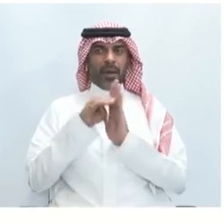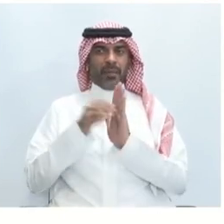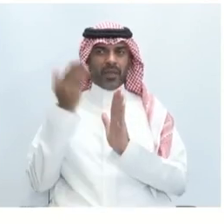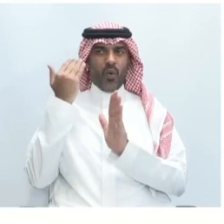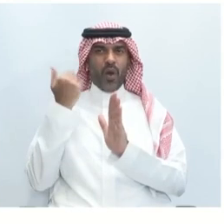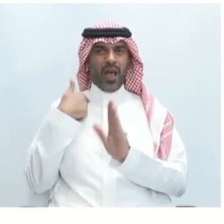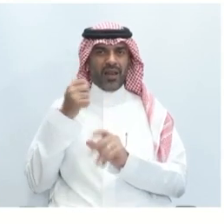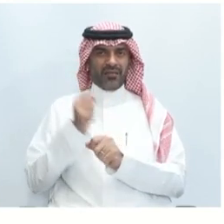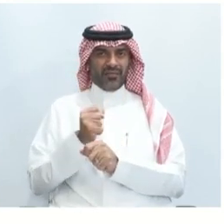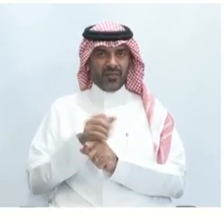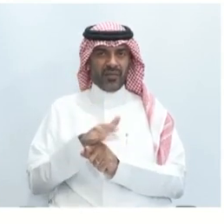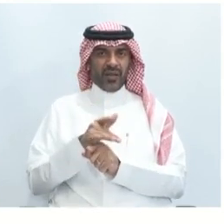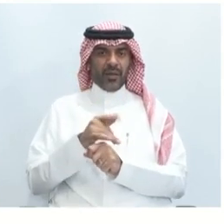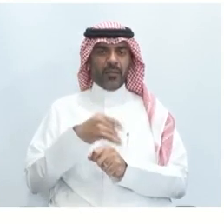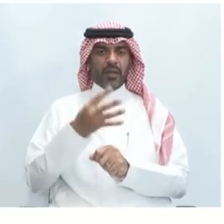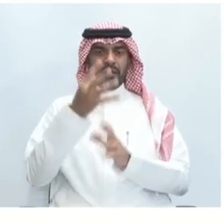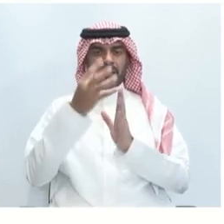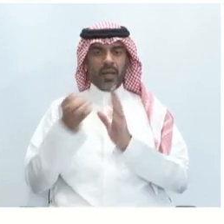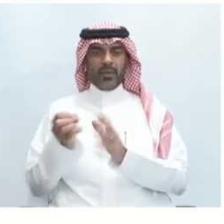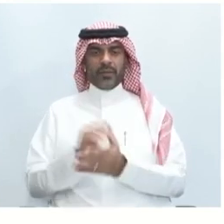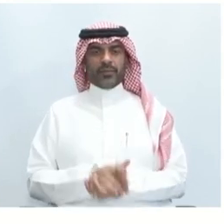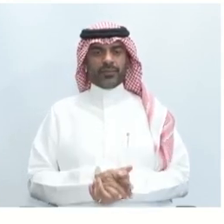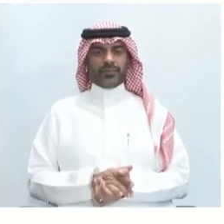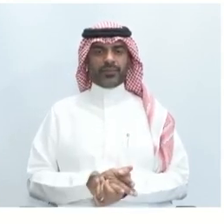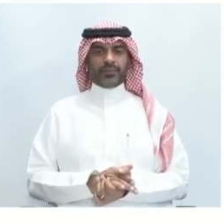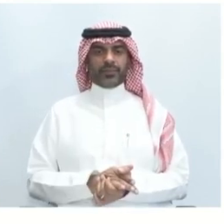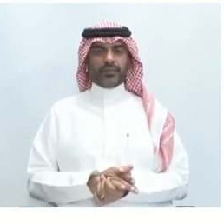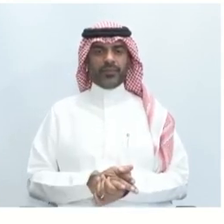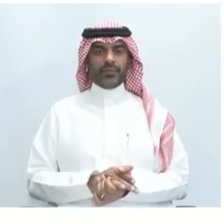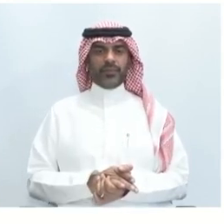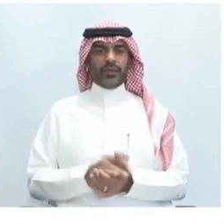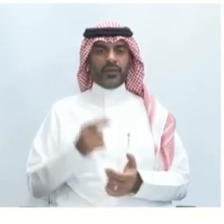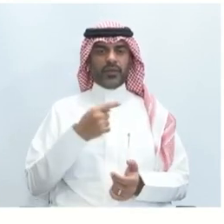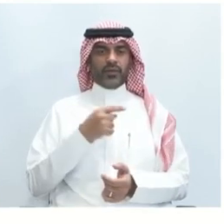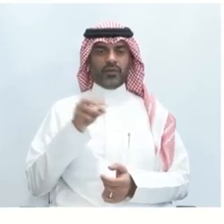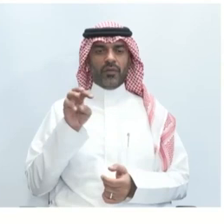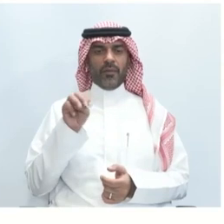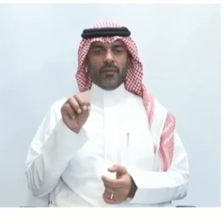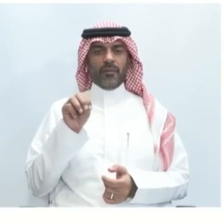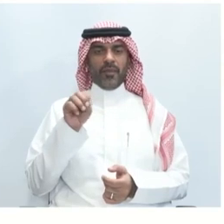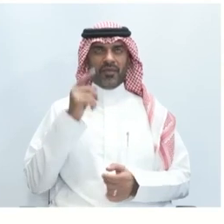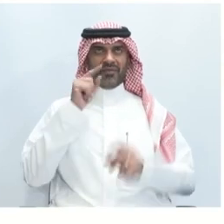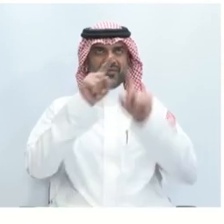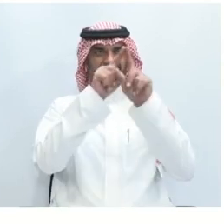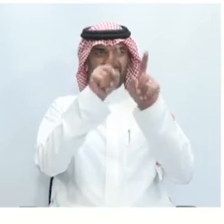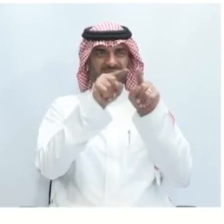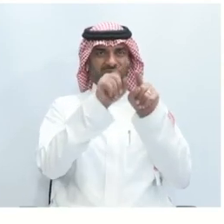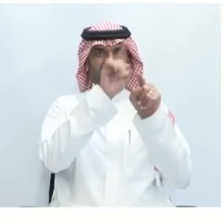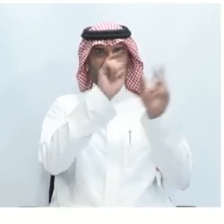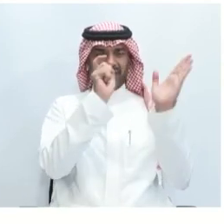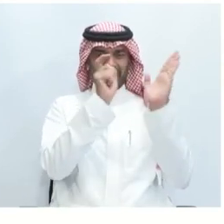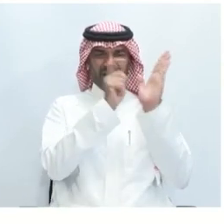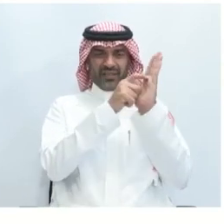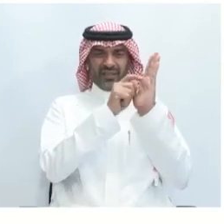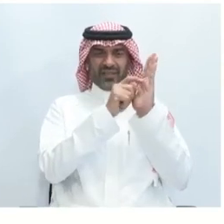البرنامج الذي نريد تحميله طبعا موجوده هذه في قائمه التحرير او اذا